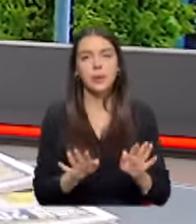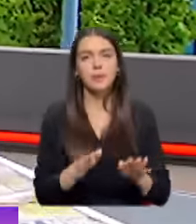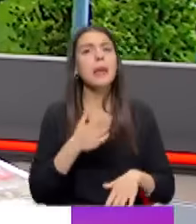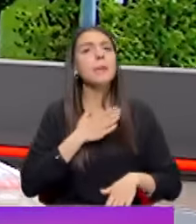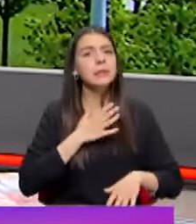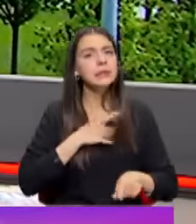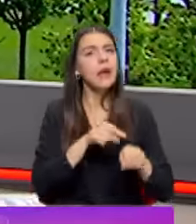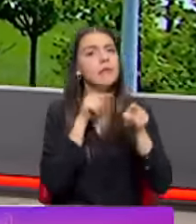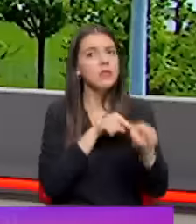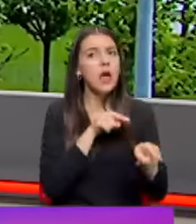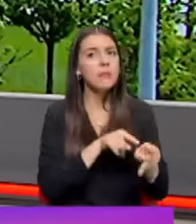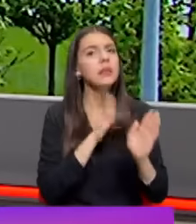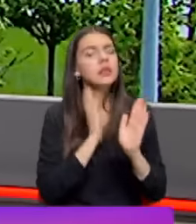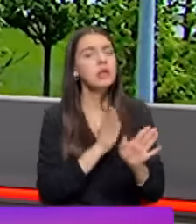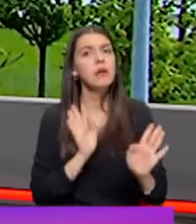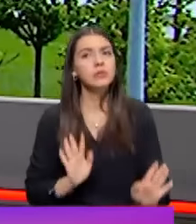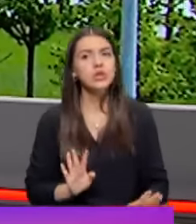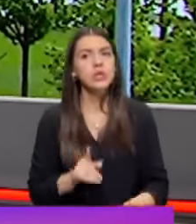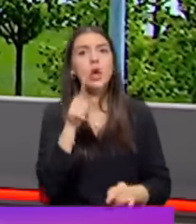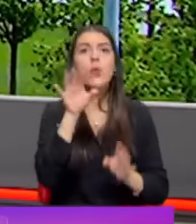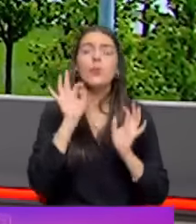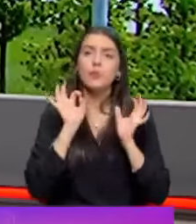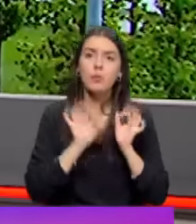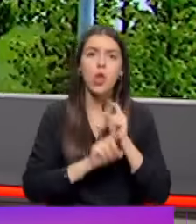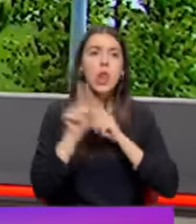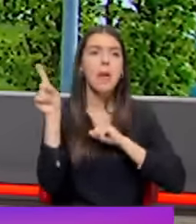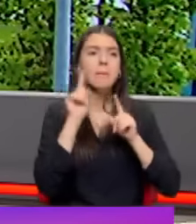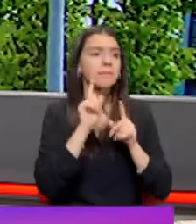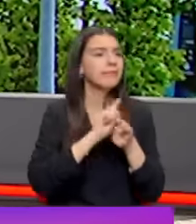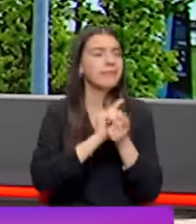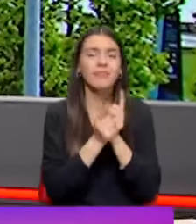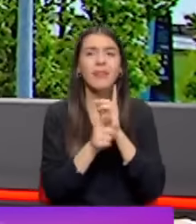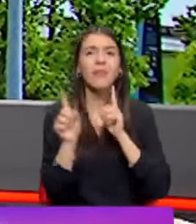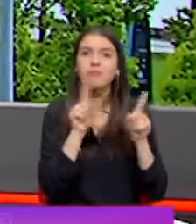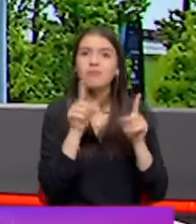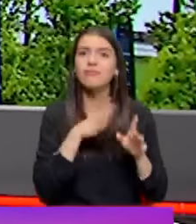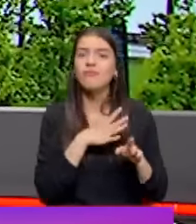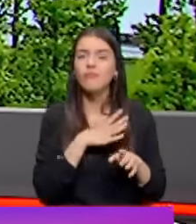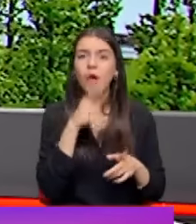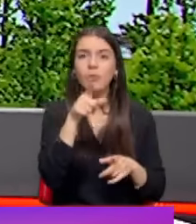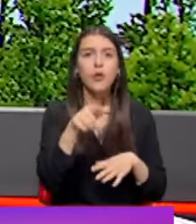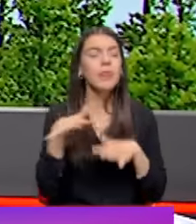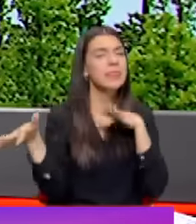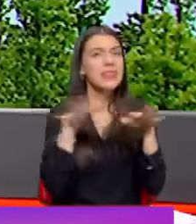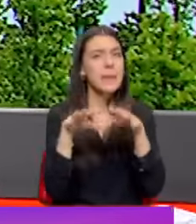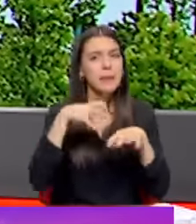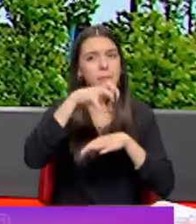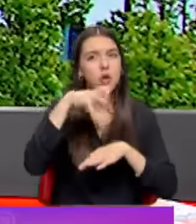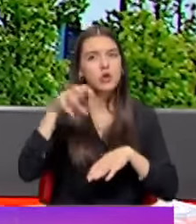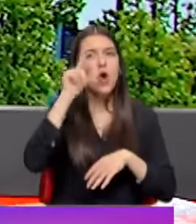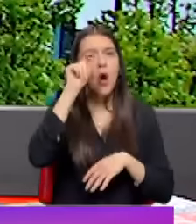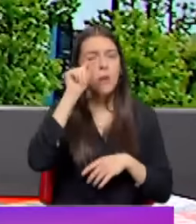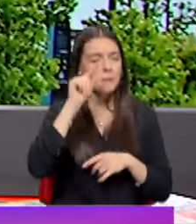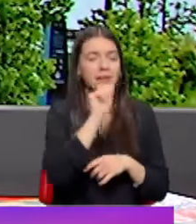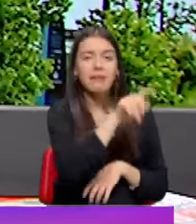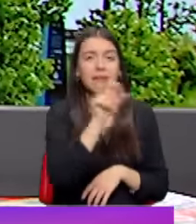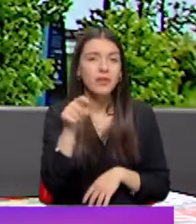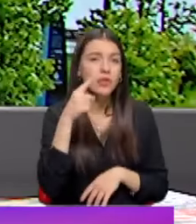de takibini sürdüreceğiz. Böyle simgeleşmiş bazı davalar var, özellikle deprem bölgesinden, o 11 ilin